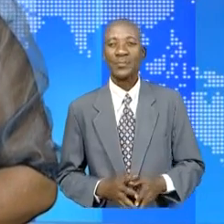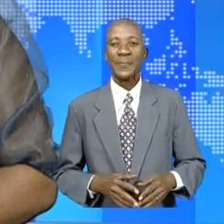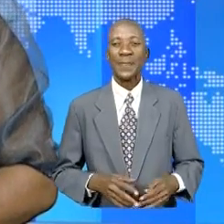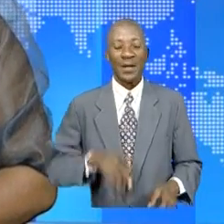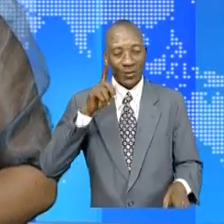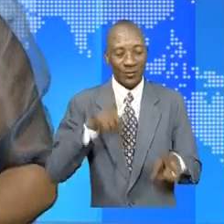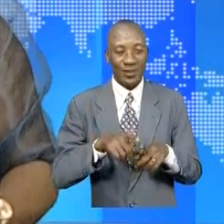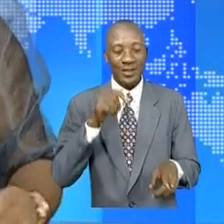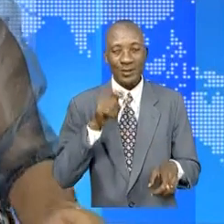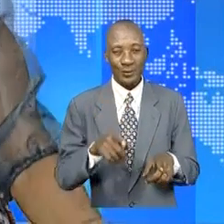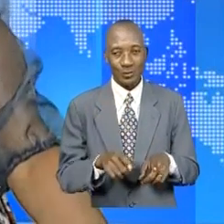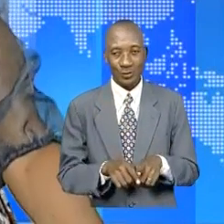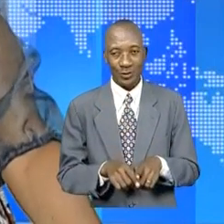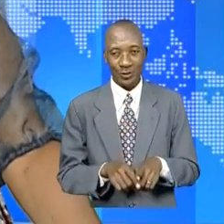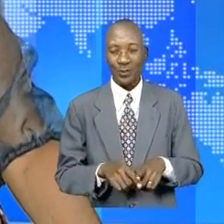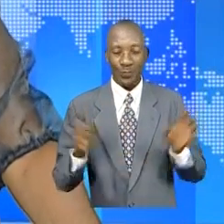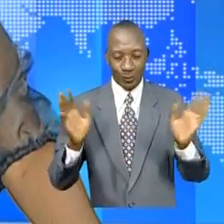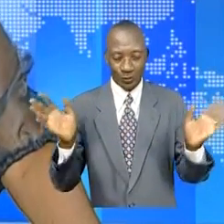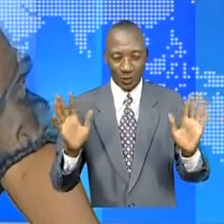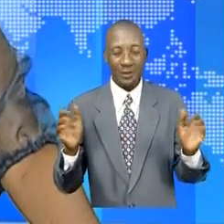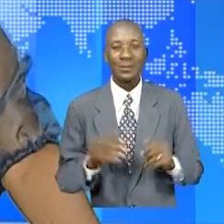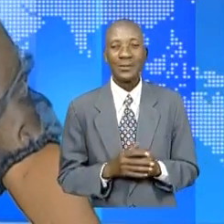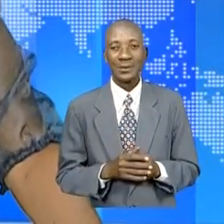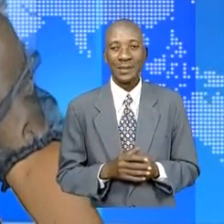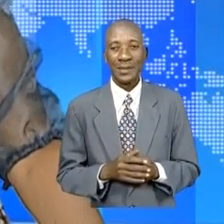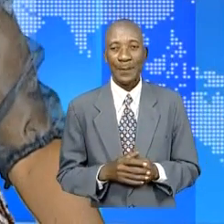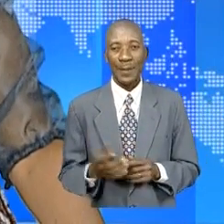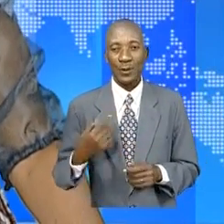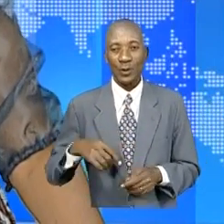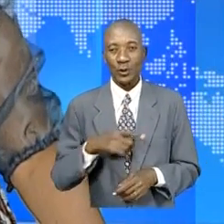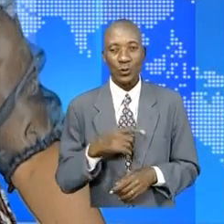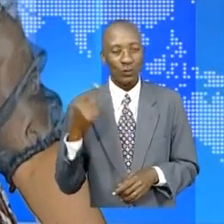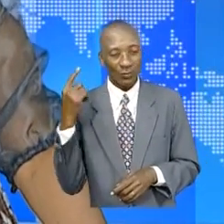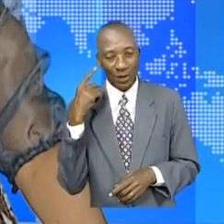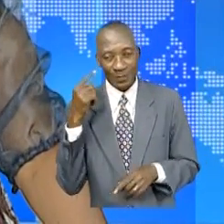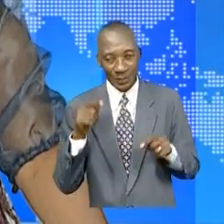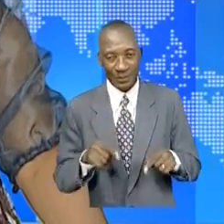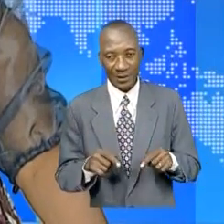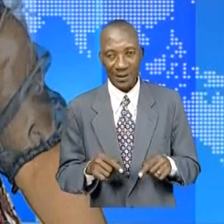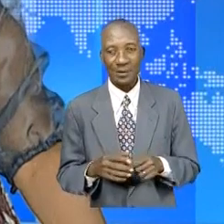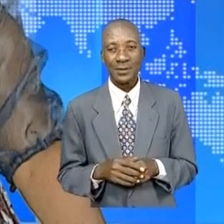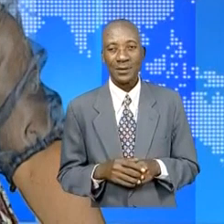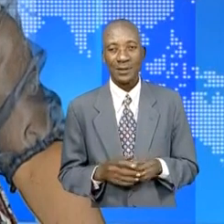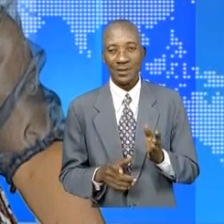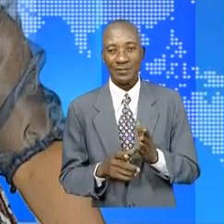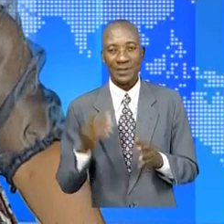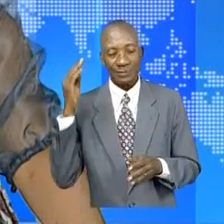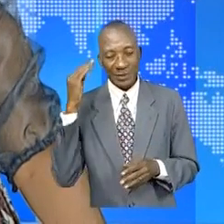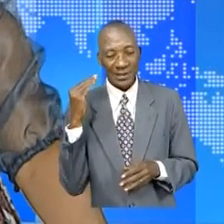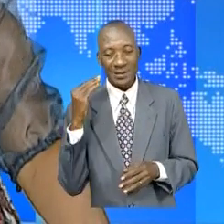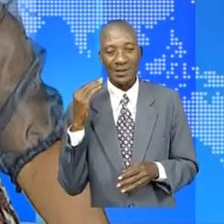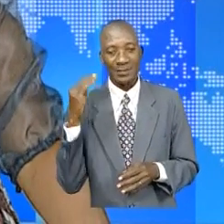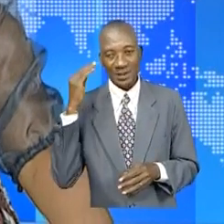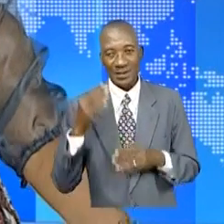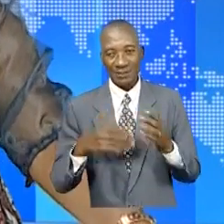Le vice-premier ministre, ministre des Affaires étrangères, porte à la connaissance de l'opinion tant nationale qu'internationale